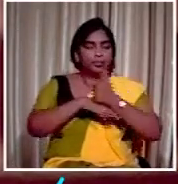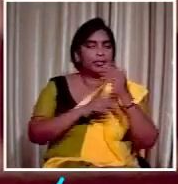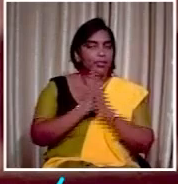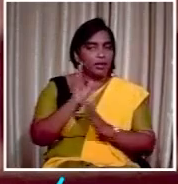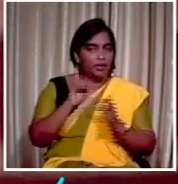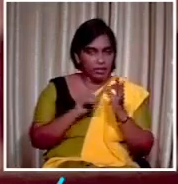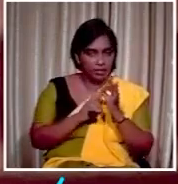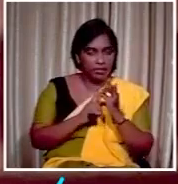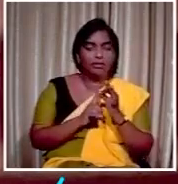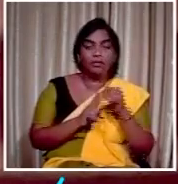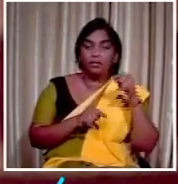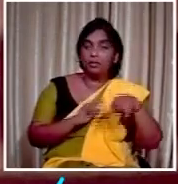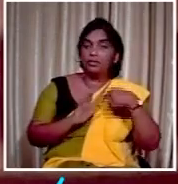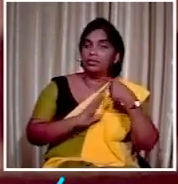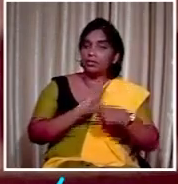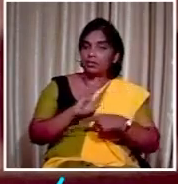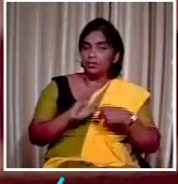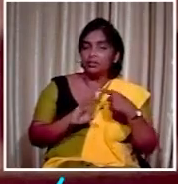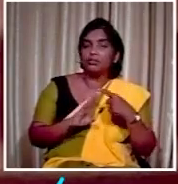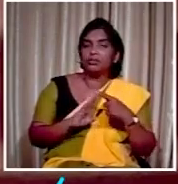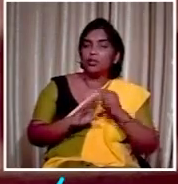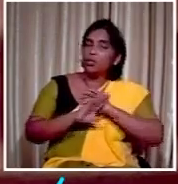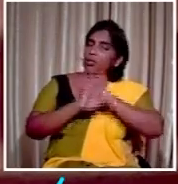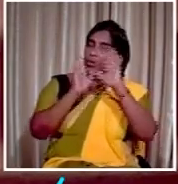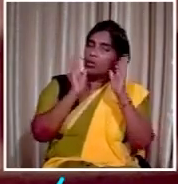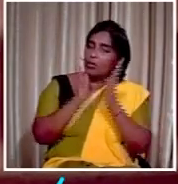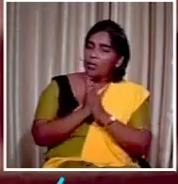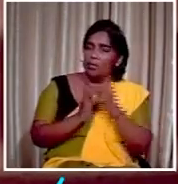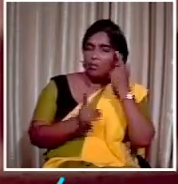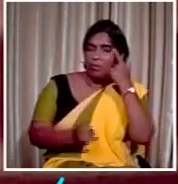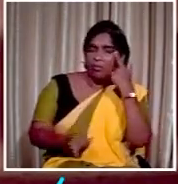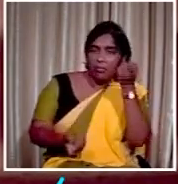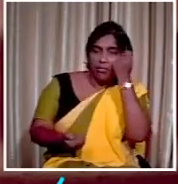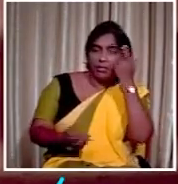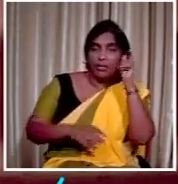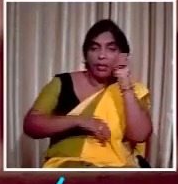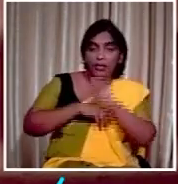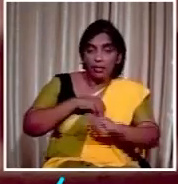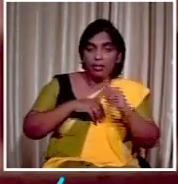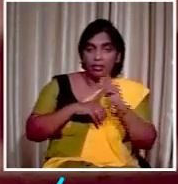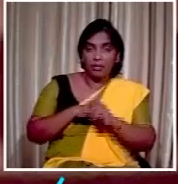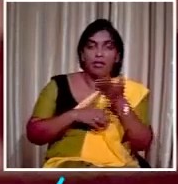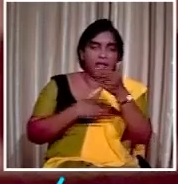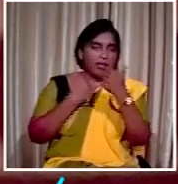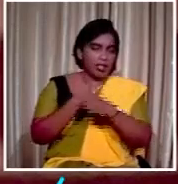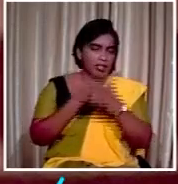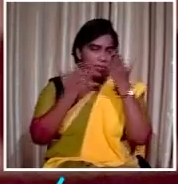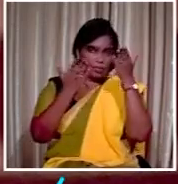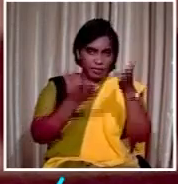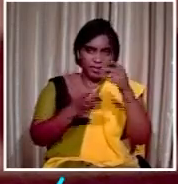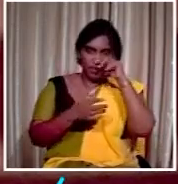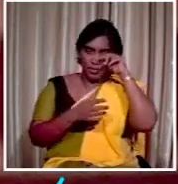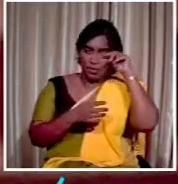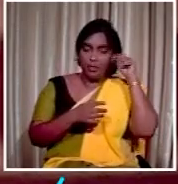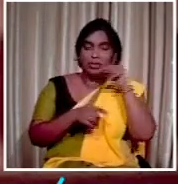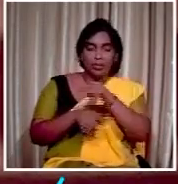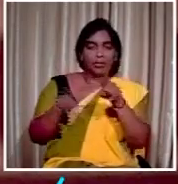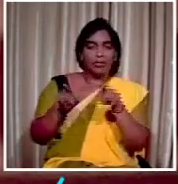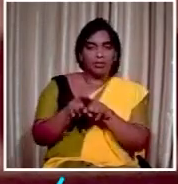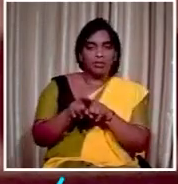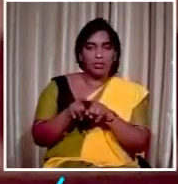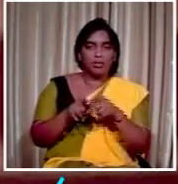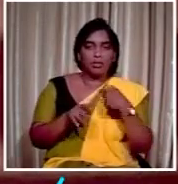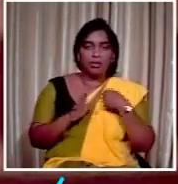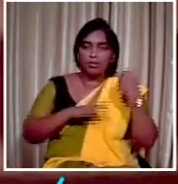तुम्हें मेर अटे मे ओम निर्माण करबू तीर रचने मदग दियागाम